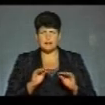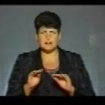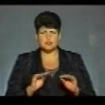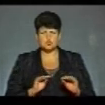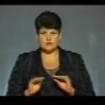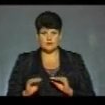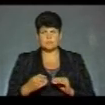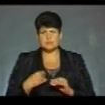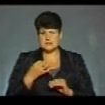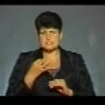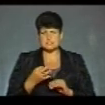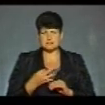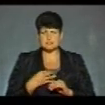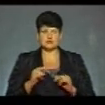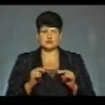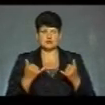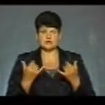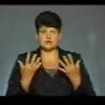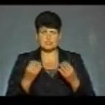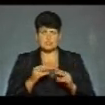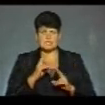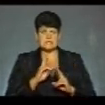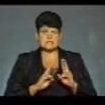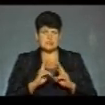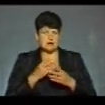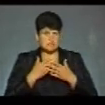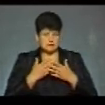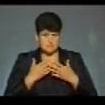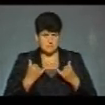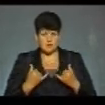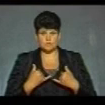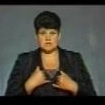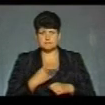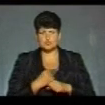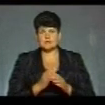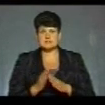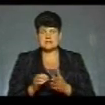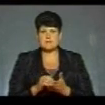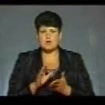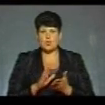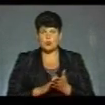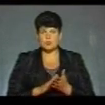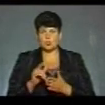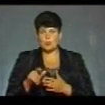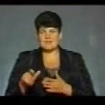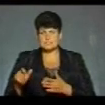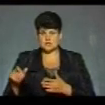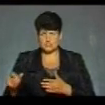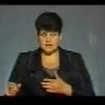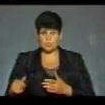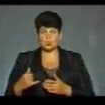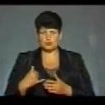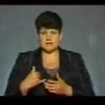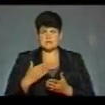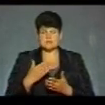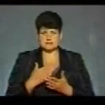розуміємо, мені доповіли, то на сьогоднішній день скарг поки що немає. У нас працює система обліку пасажира, у нас